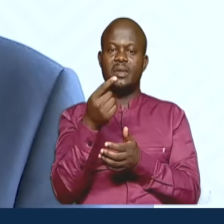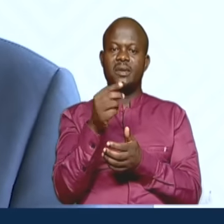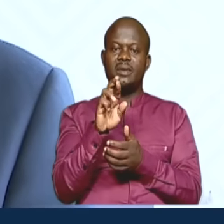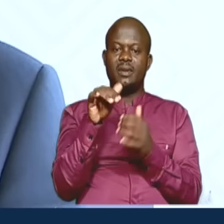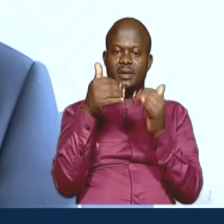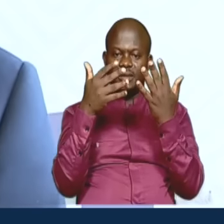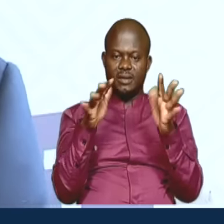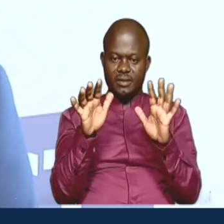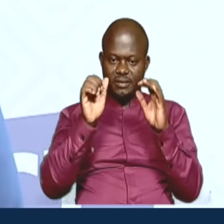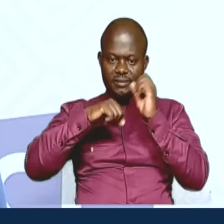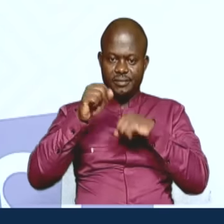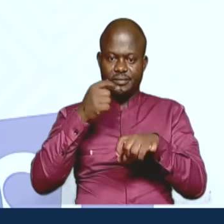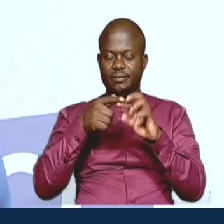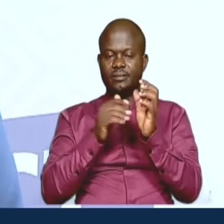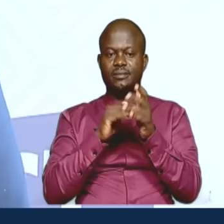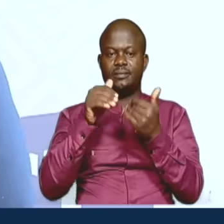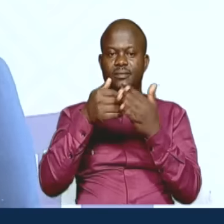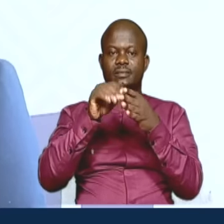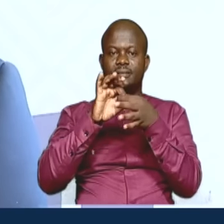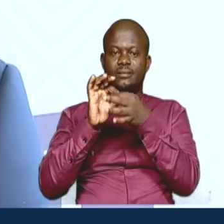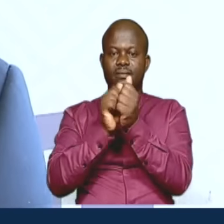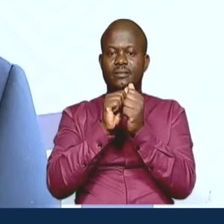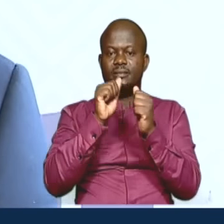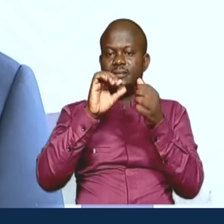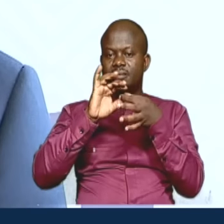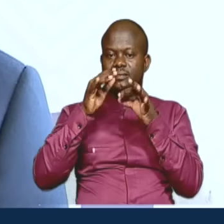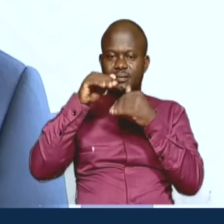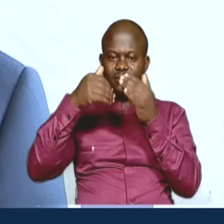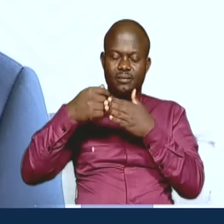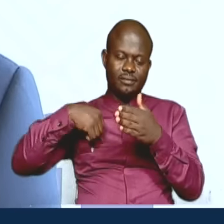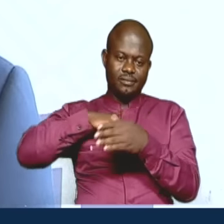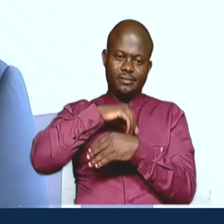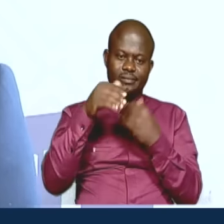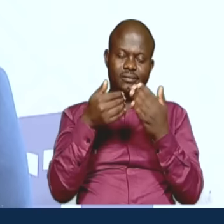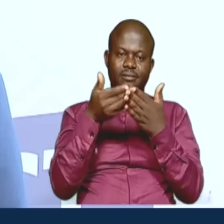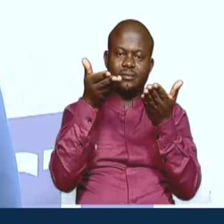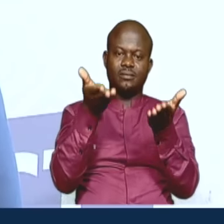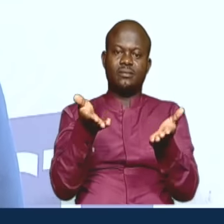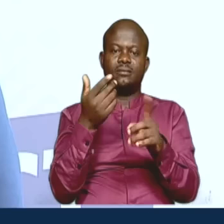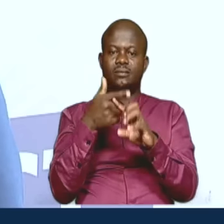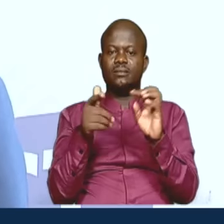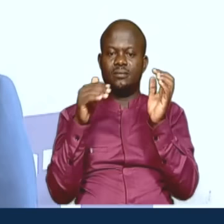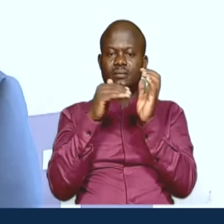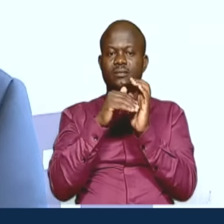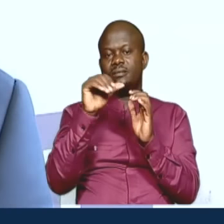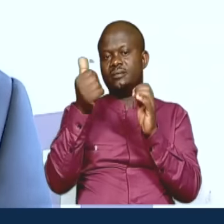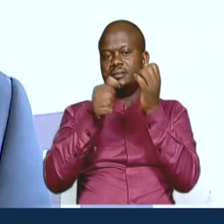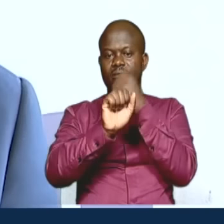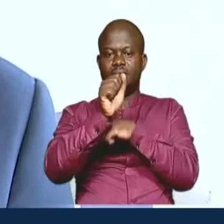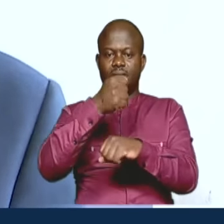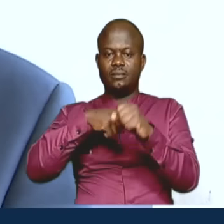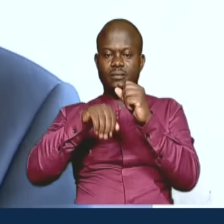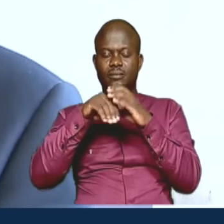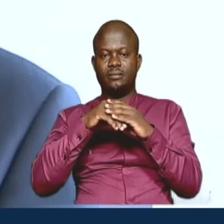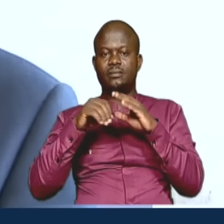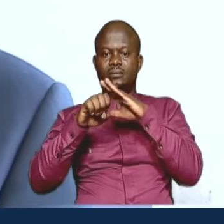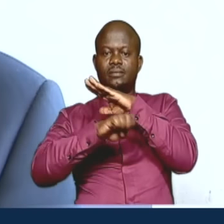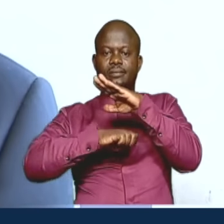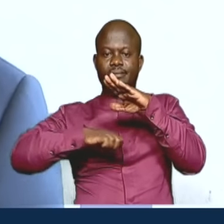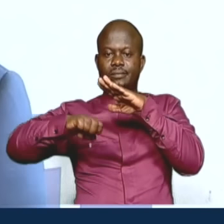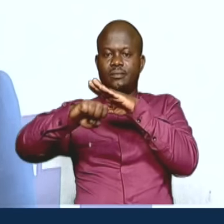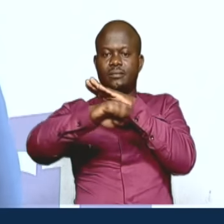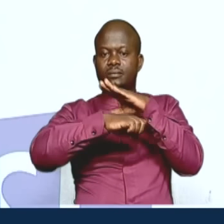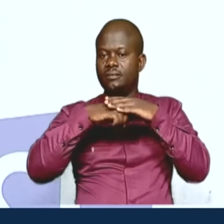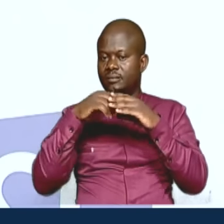yararangiye tuje kwifatanya n'abafatanya bikorwa bacu ahangaha ariko hari nibindi bikorwa yaba mu bidukikije yaba